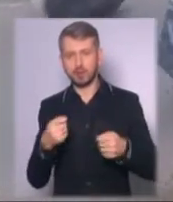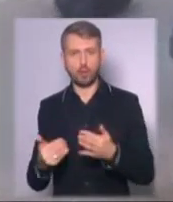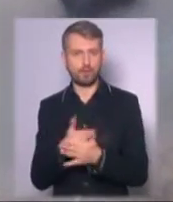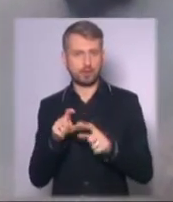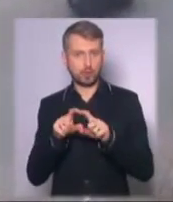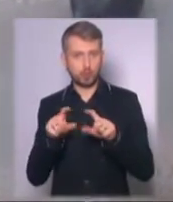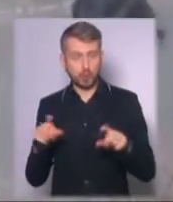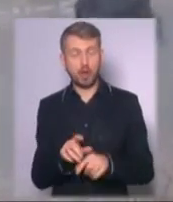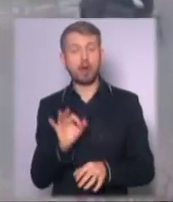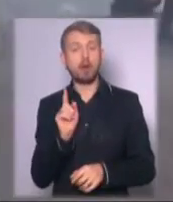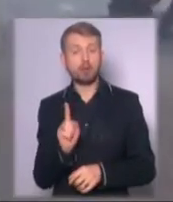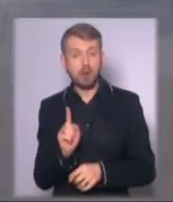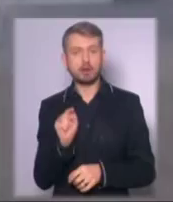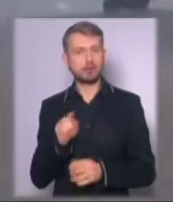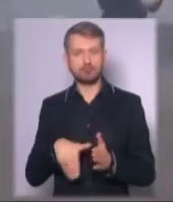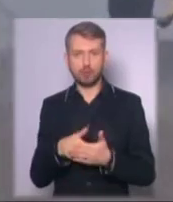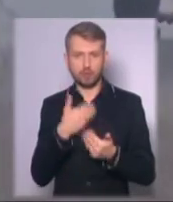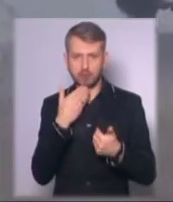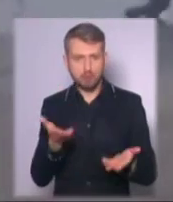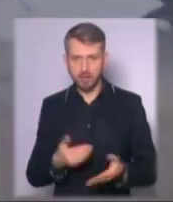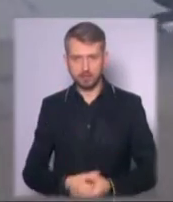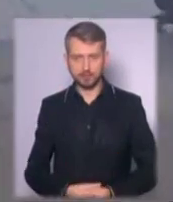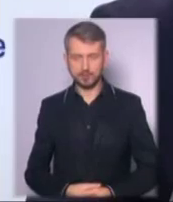структури, однак її досі не сформовано.